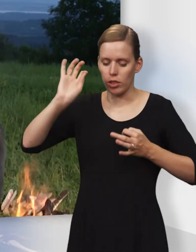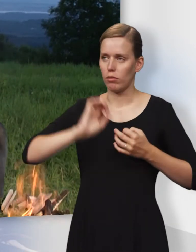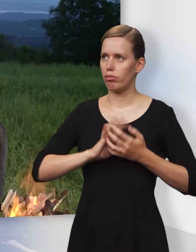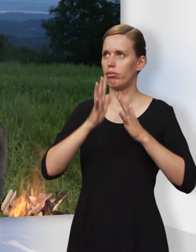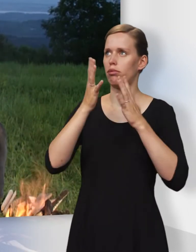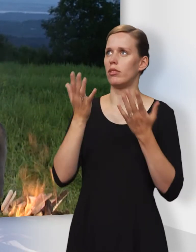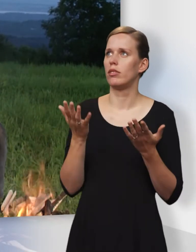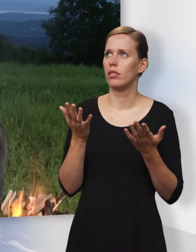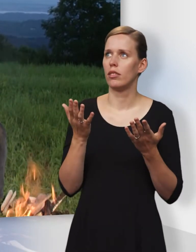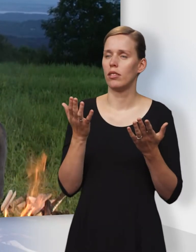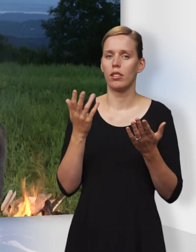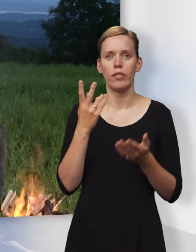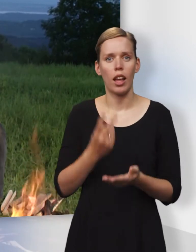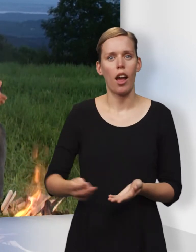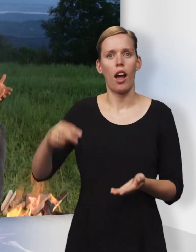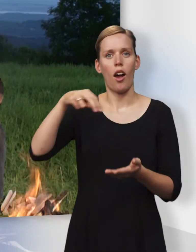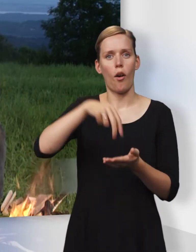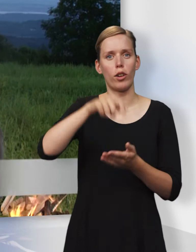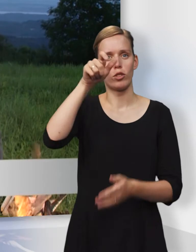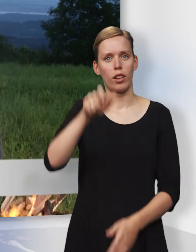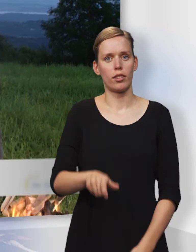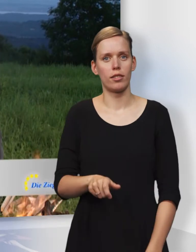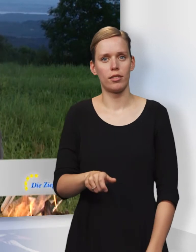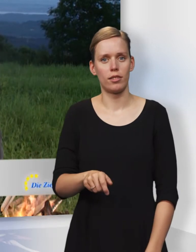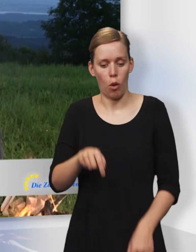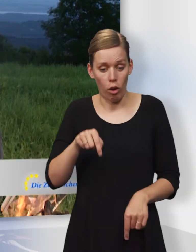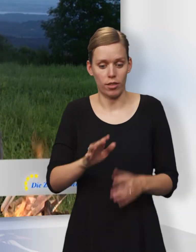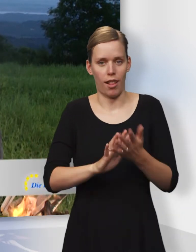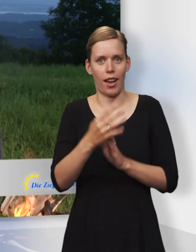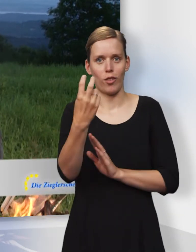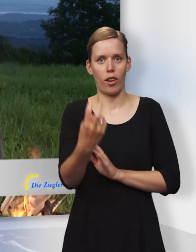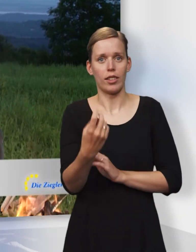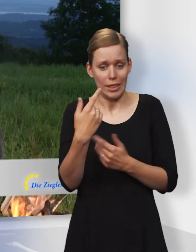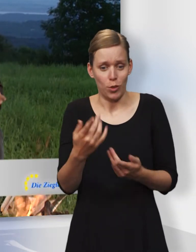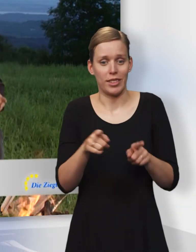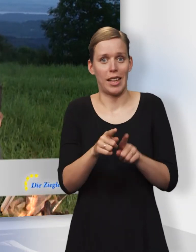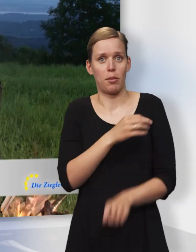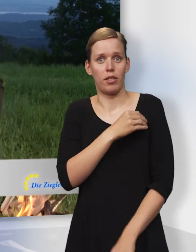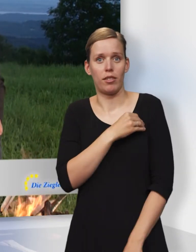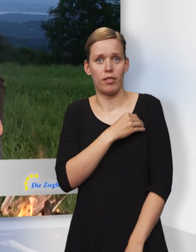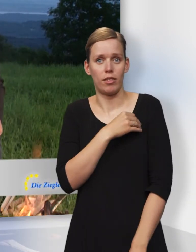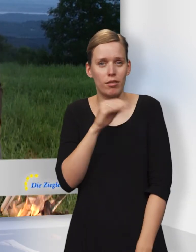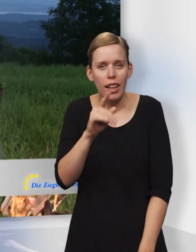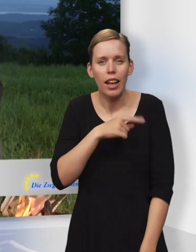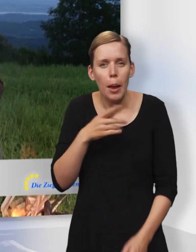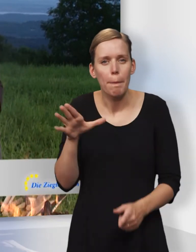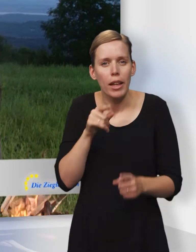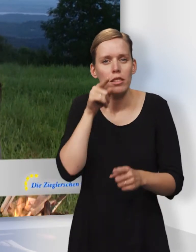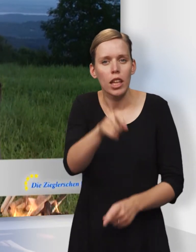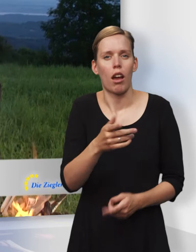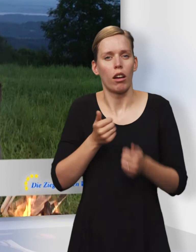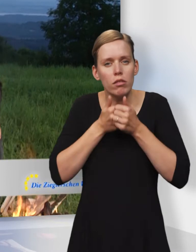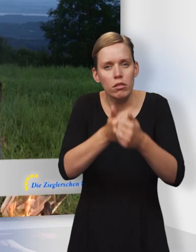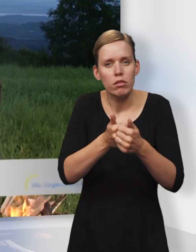Der Auferstandene würde uns beim Lagerfeuer heute nichts anderes sagen als das, dass er mit uns ist, dass er für uns